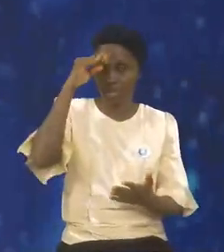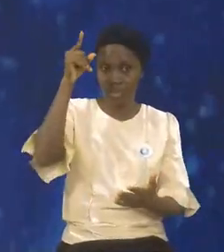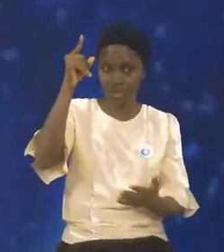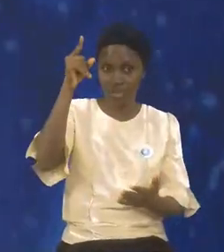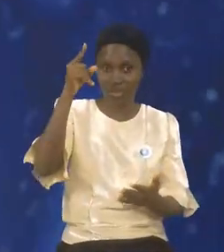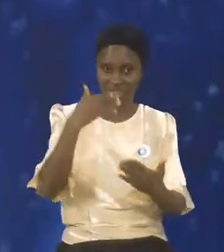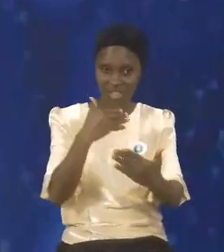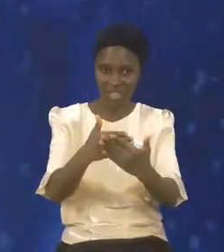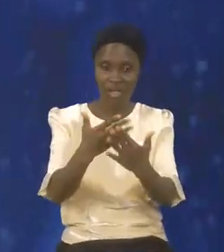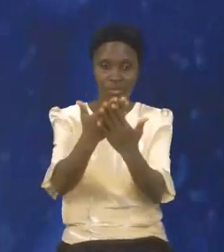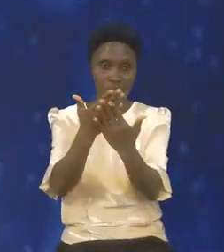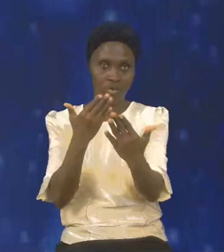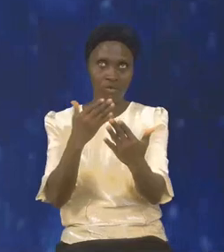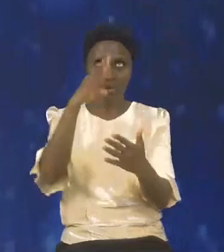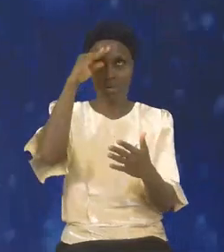de lui.